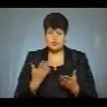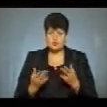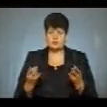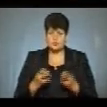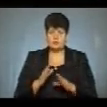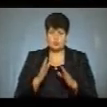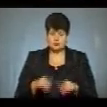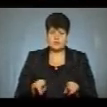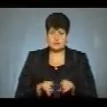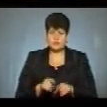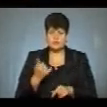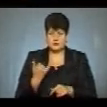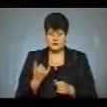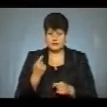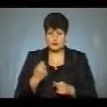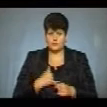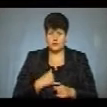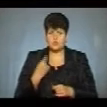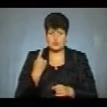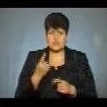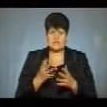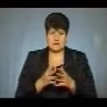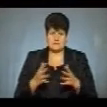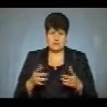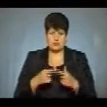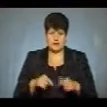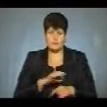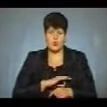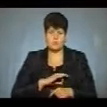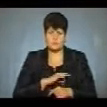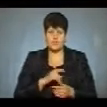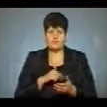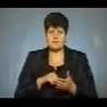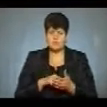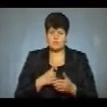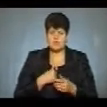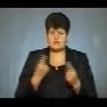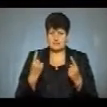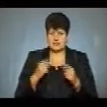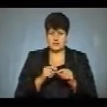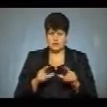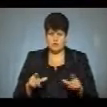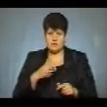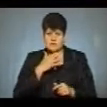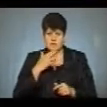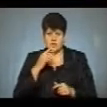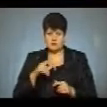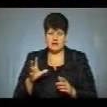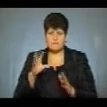буде, так, у нас одна з найбільших організацій профспілкових в місті, тобто у нас велика школа і багато людей